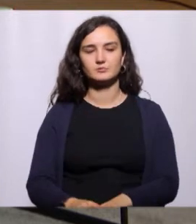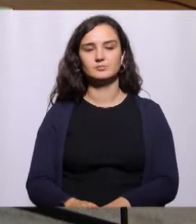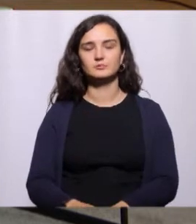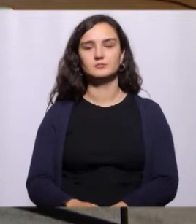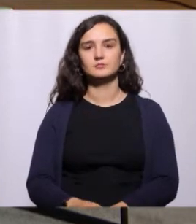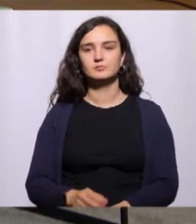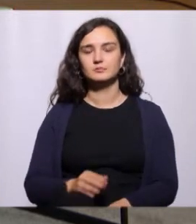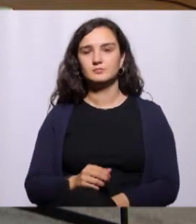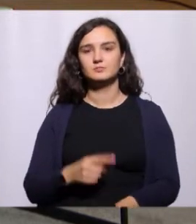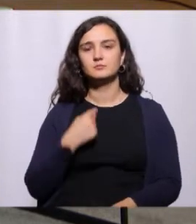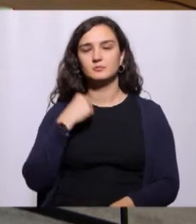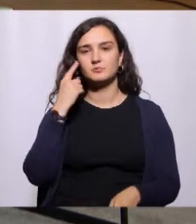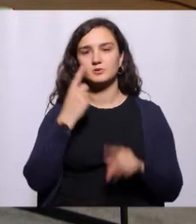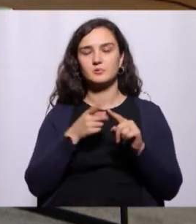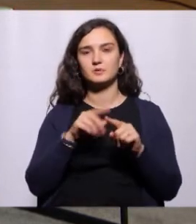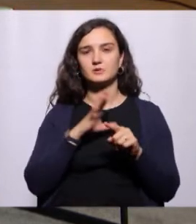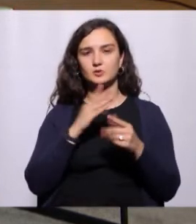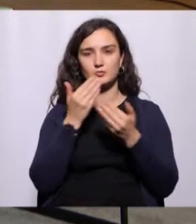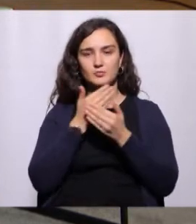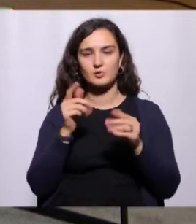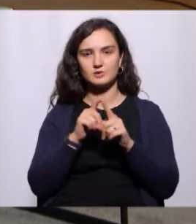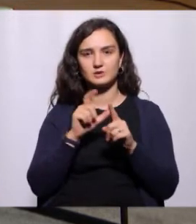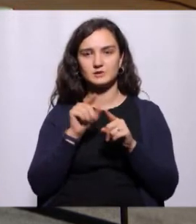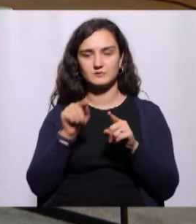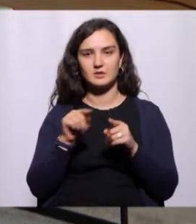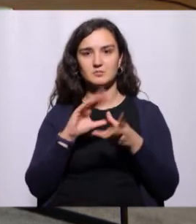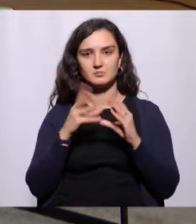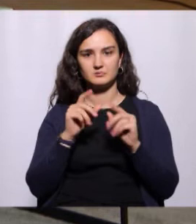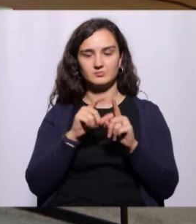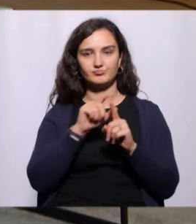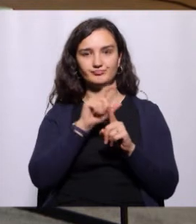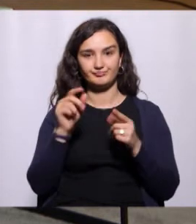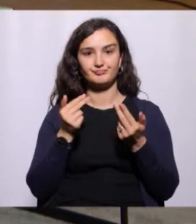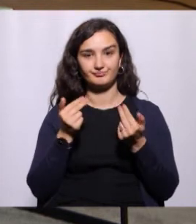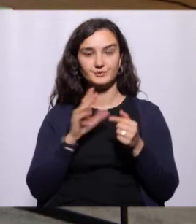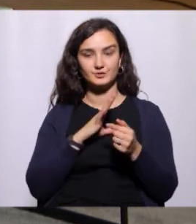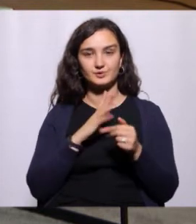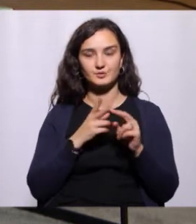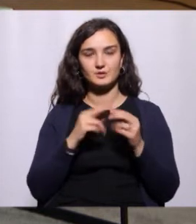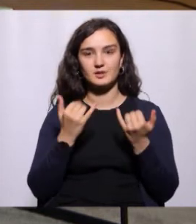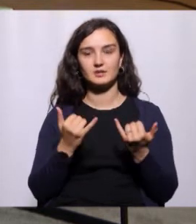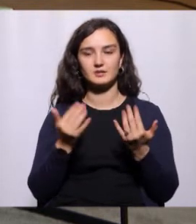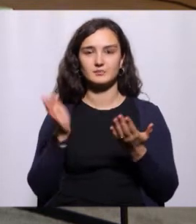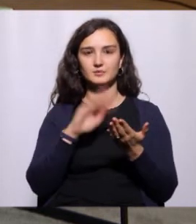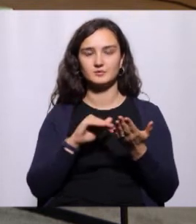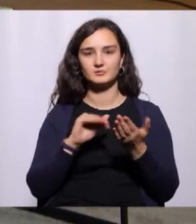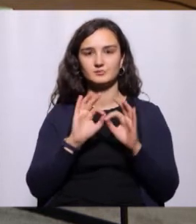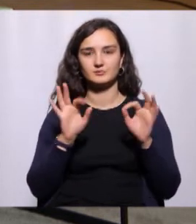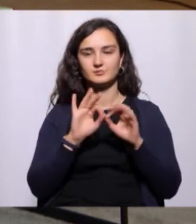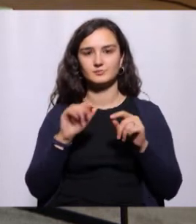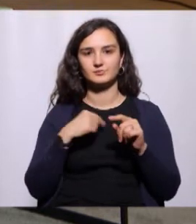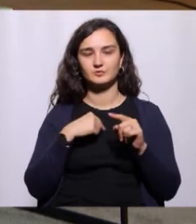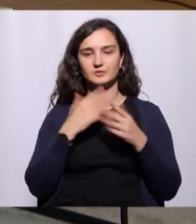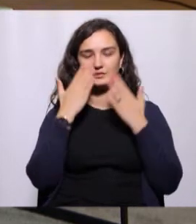საერთაშორისო. I think this was the last word in this set of vocabulary. It was, Miss Sophie. Now, let's move on to